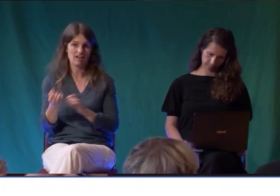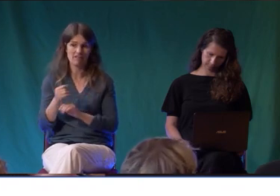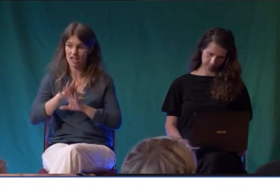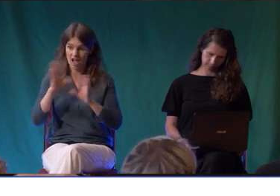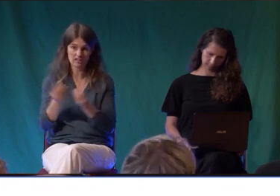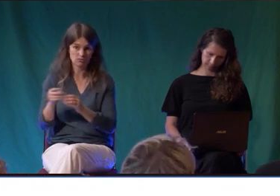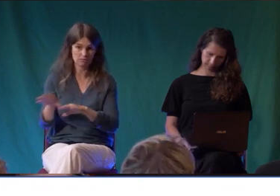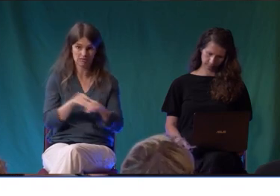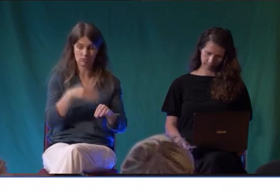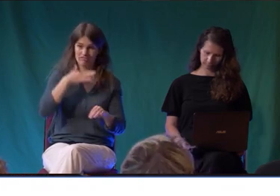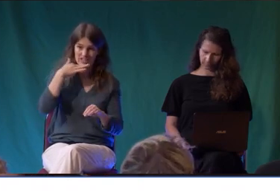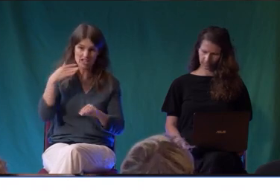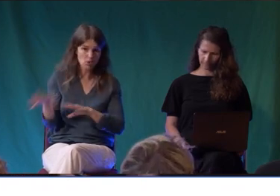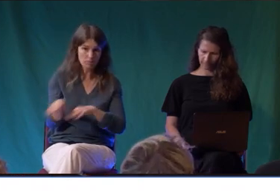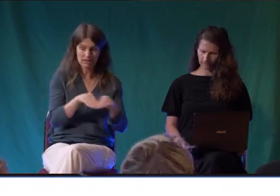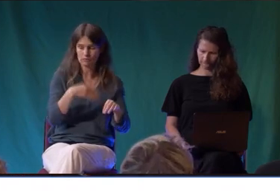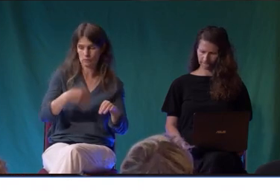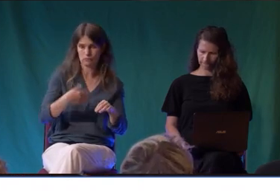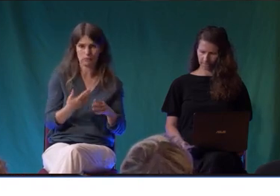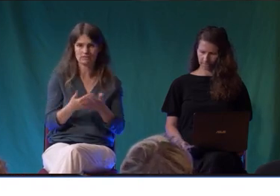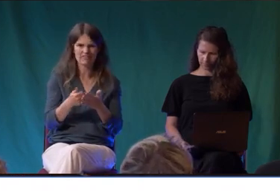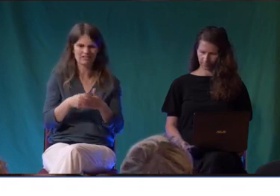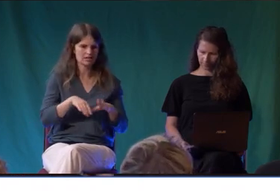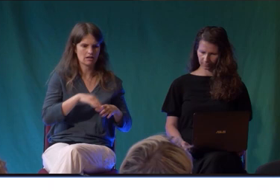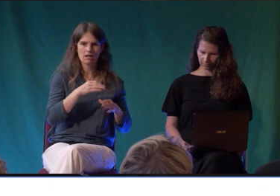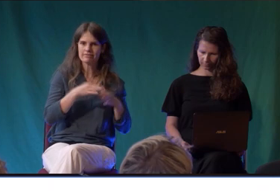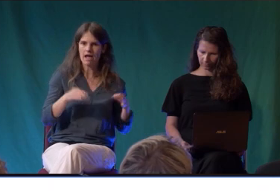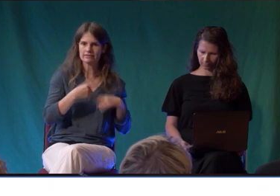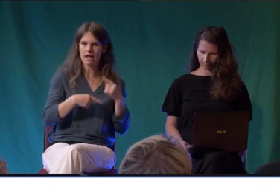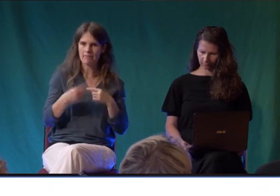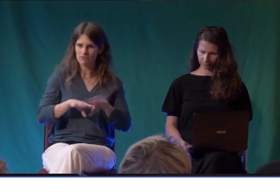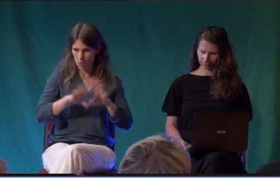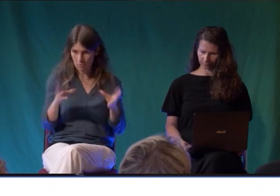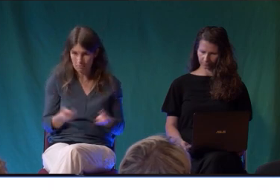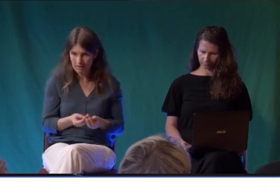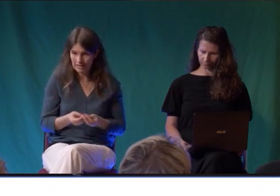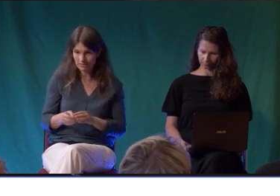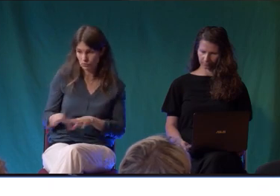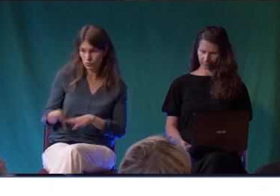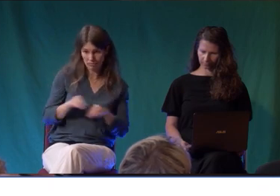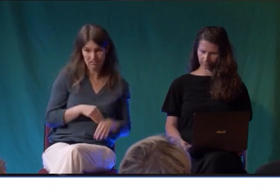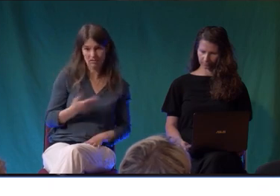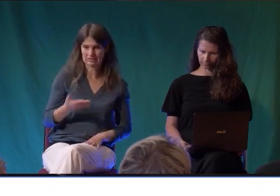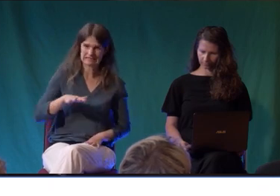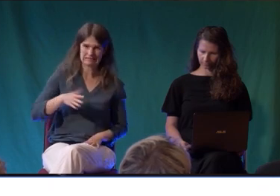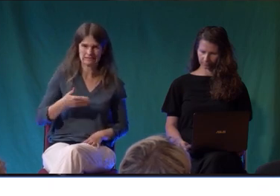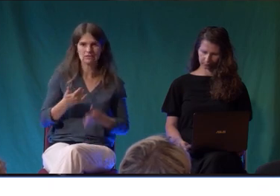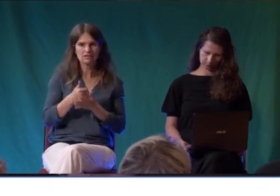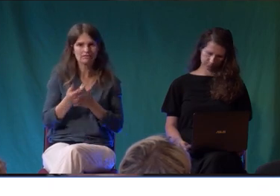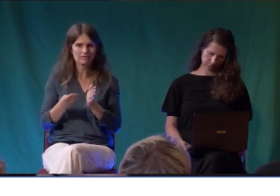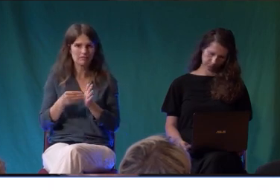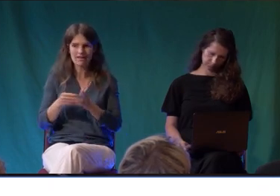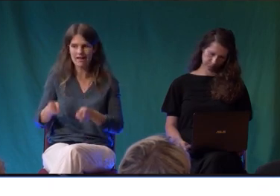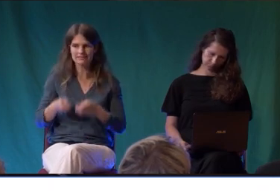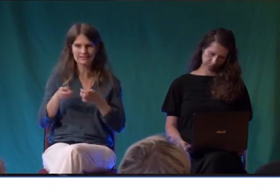hin zu wie gestaltet die Familie den Tag dass das organisiert wurde oder auch richtig erzieherische Aufgaben